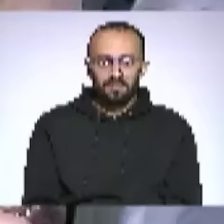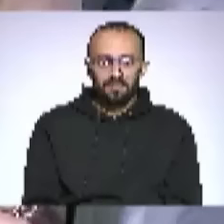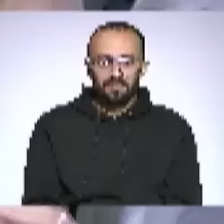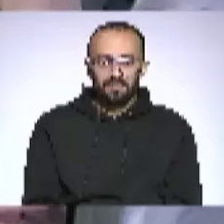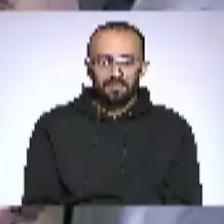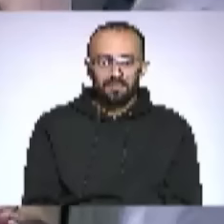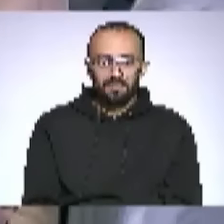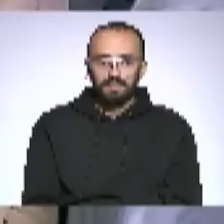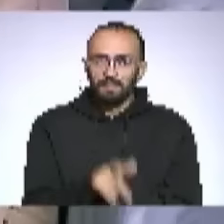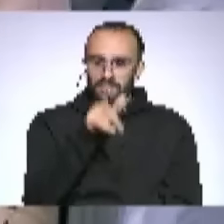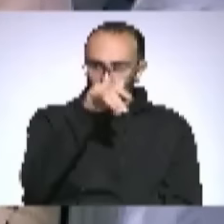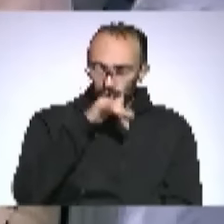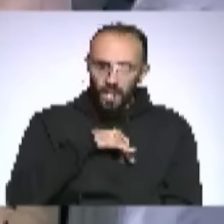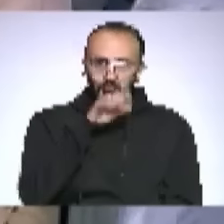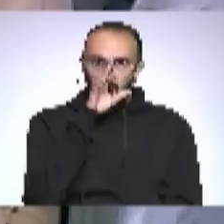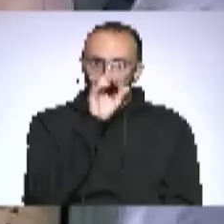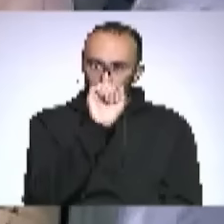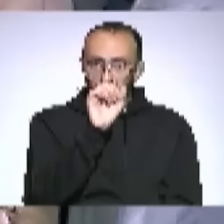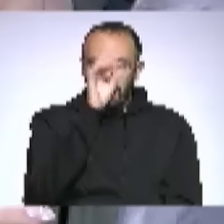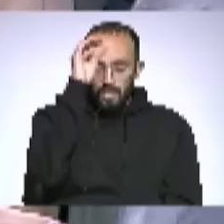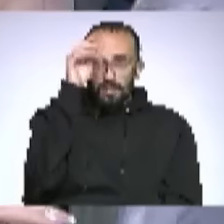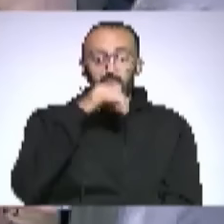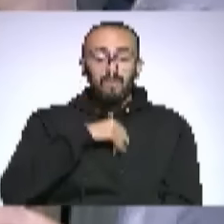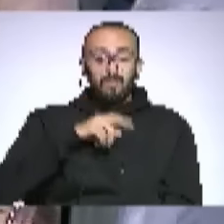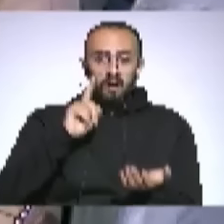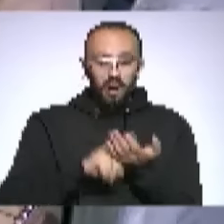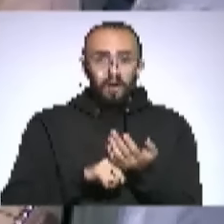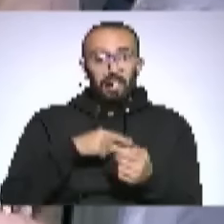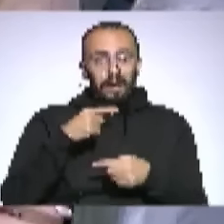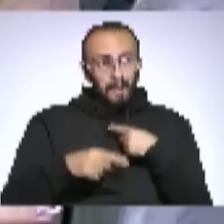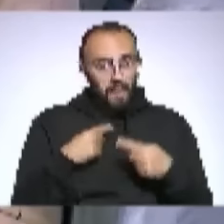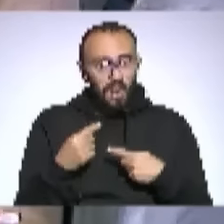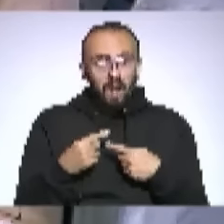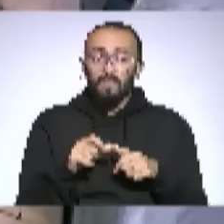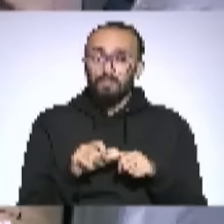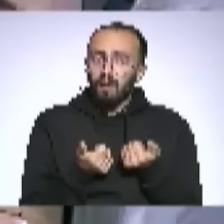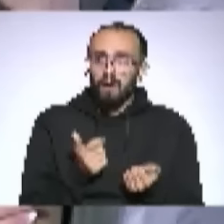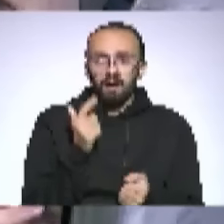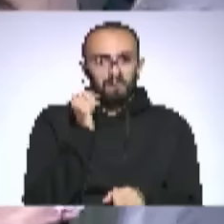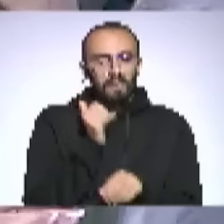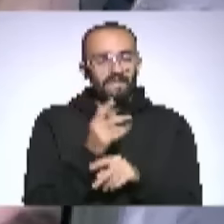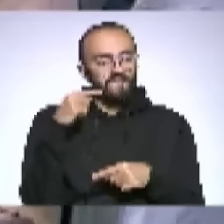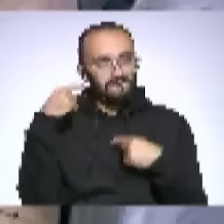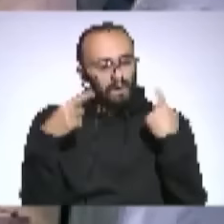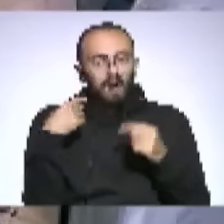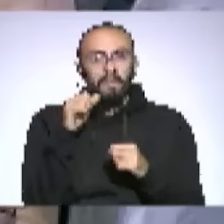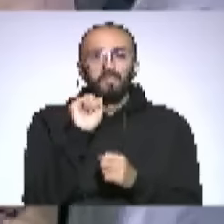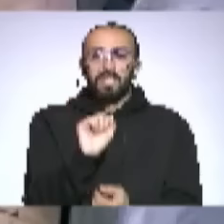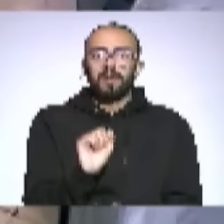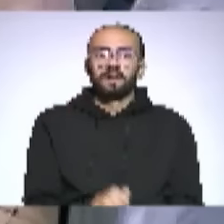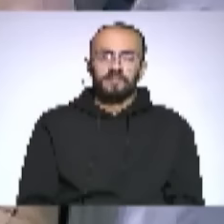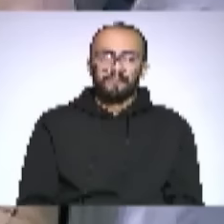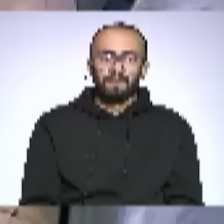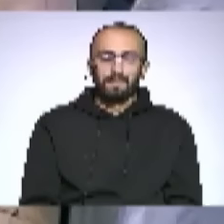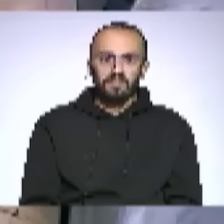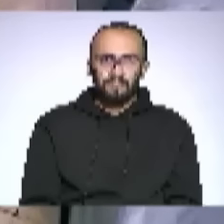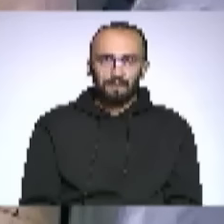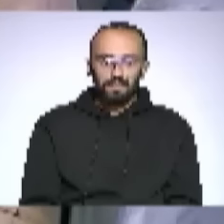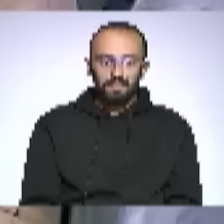عرفت كده انه من حقك يعني اذا كنت عايزه تقرري انك تكملي ففكري لو عايزه انك تبعدي فبرضه ده من